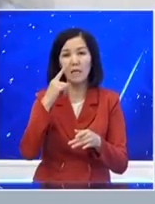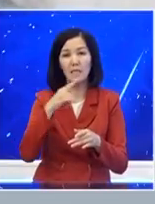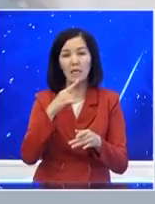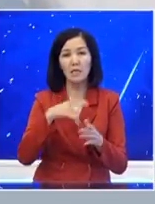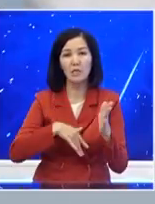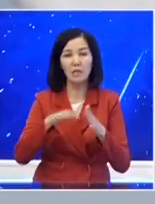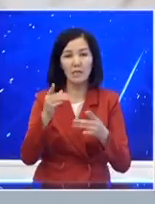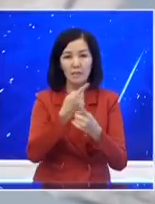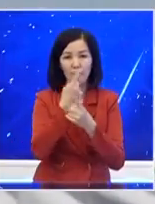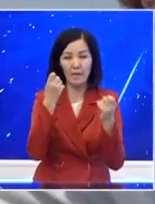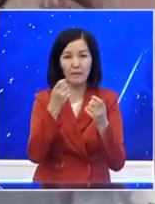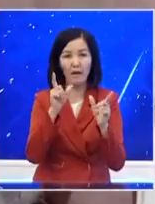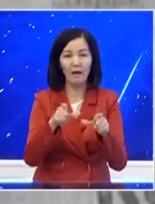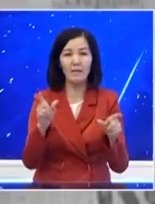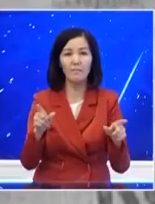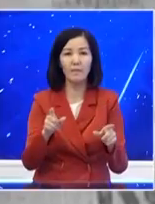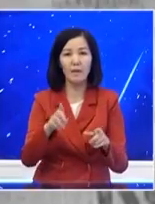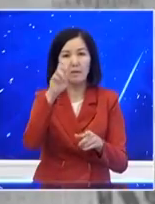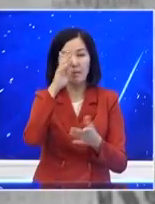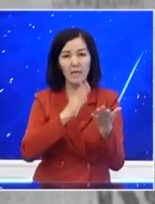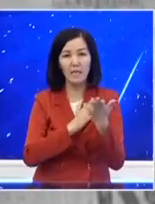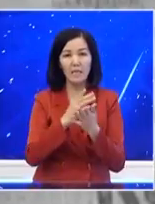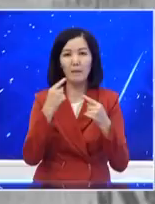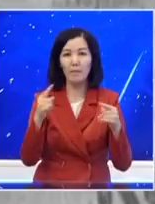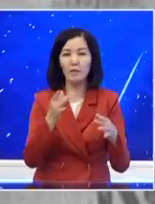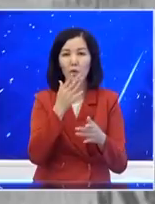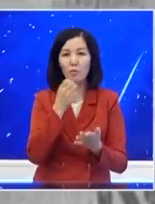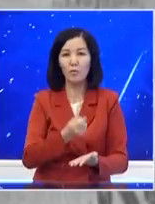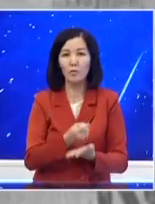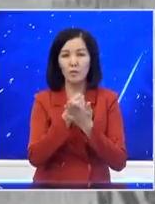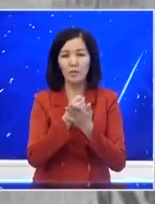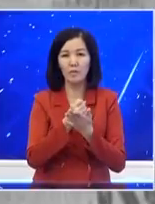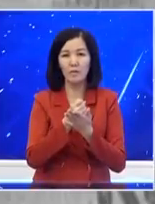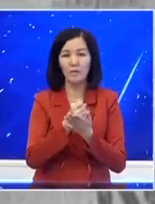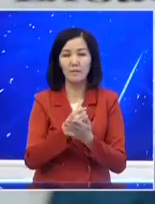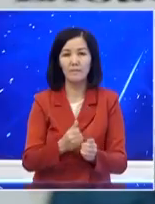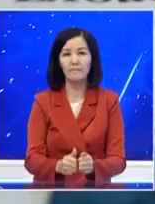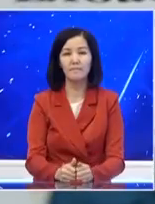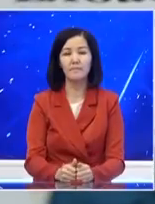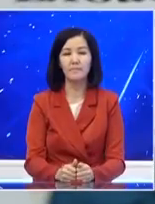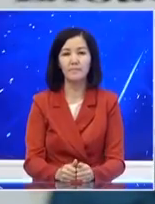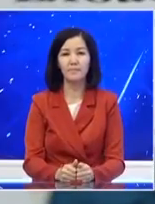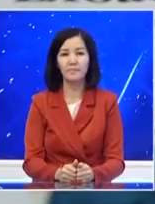басымдық беру мемлекеттік тілді жақсы білетін өзге ұлт өкілдерін қолдау өзектілігін жоймайды.